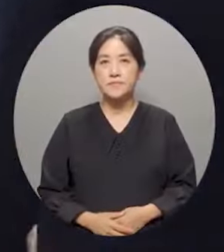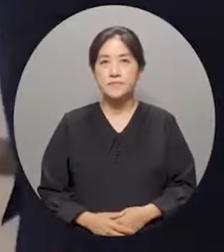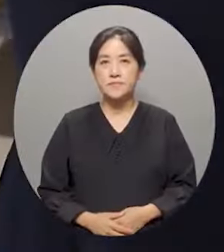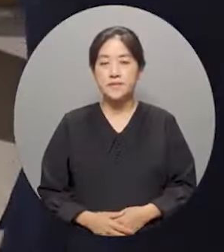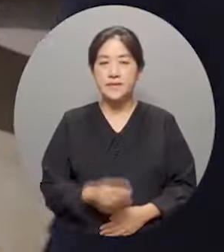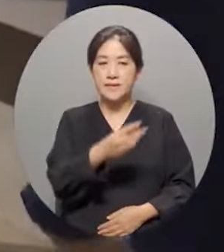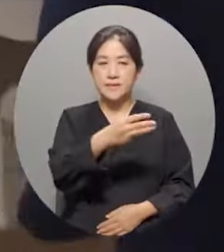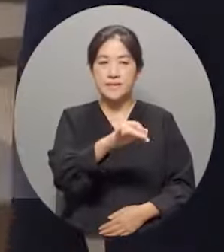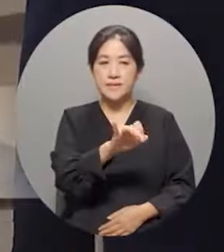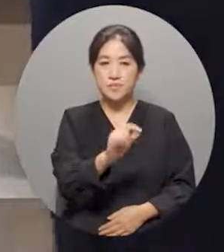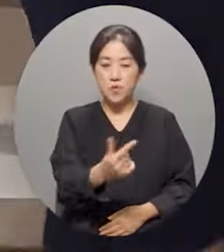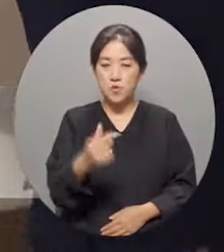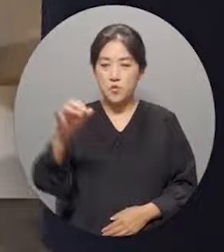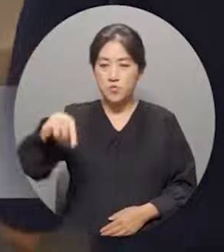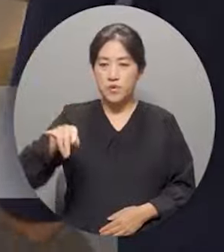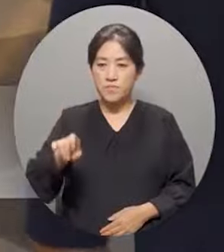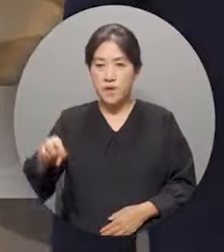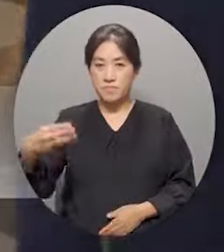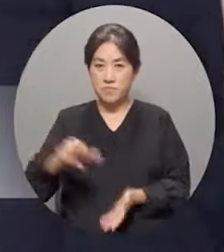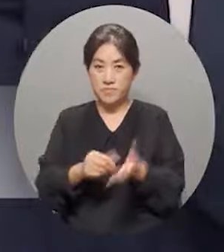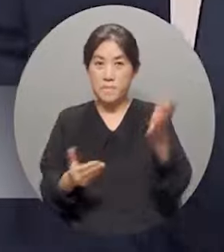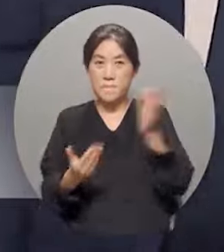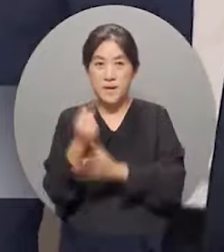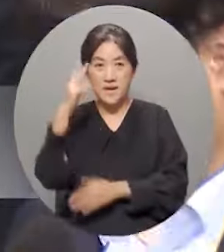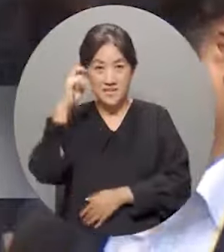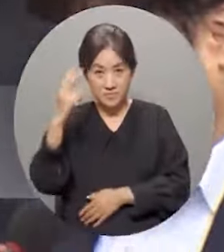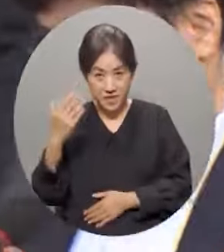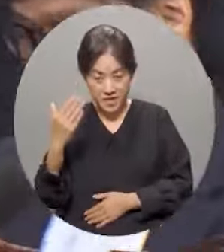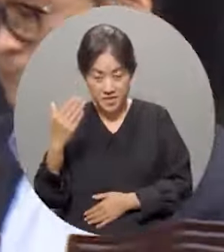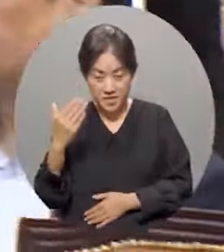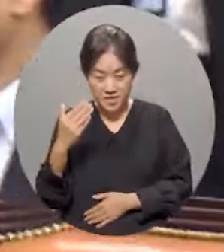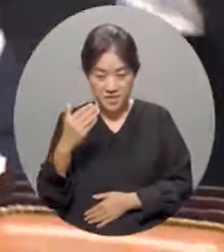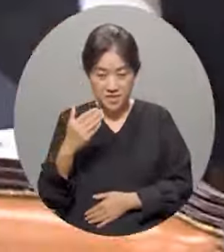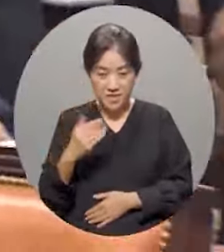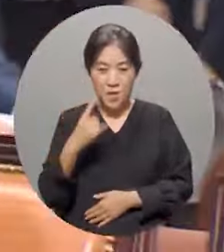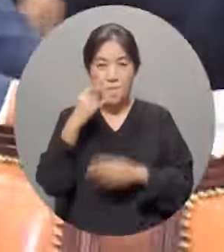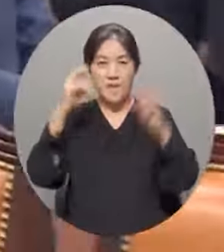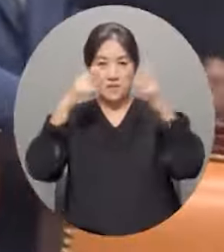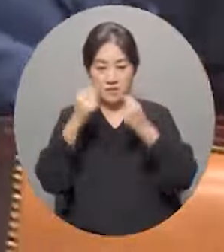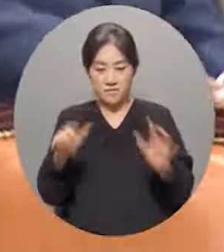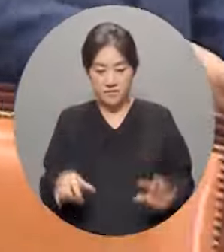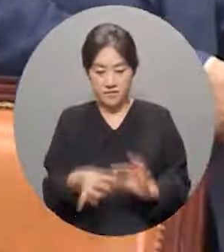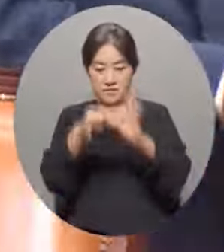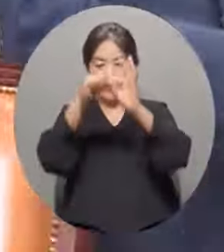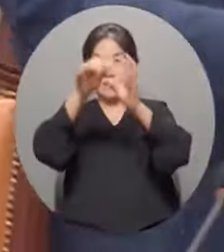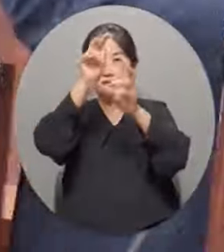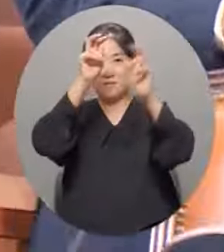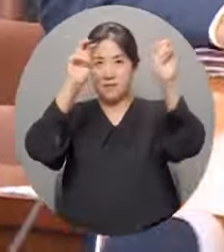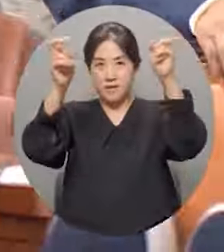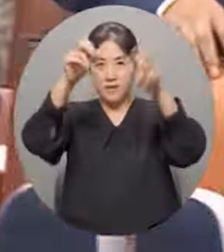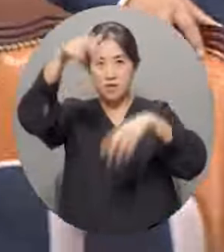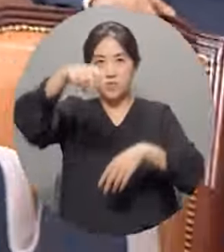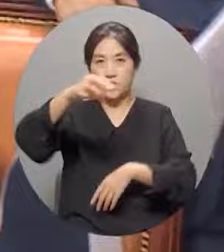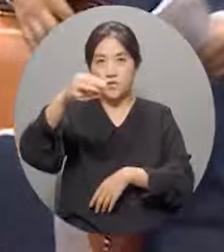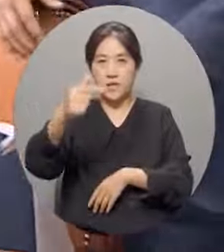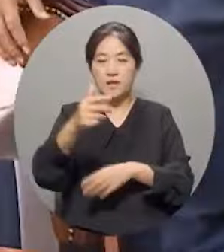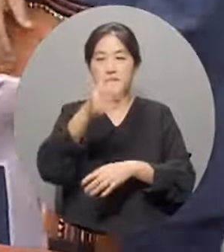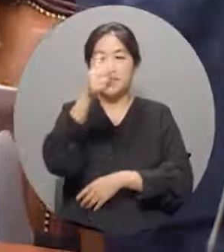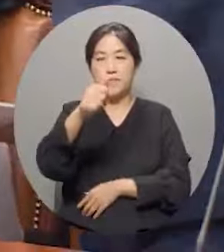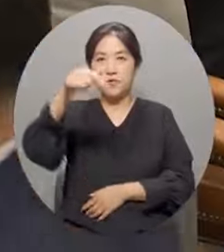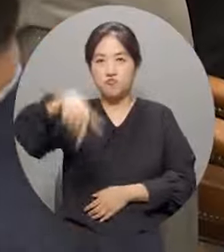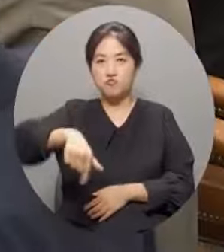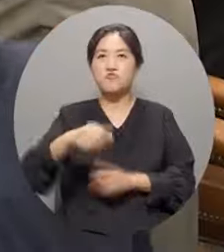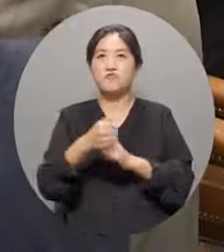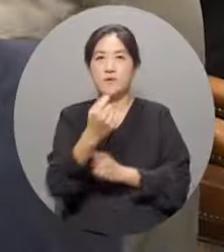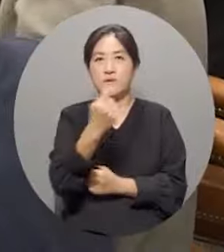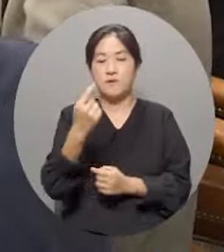티몬, 위메프 사태가 불거진 지 22일 만에 모기업인 큐텐의 구영배 대표가 국회에 나왔습니다. 구